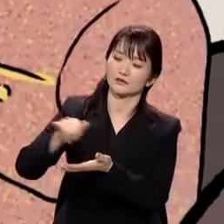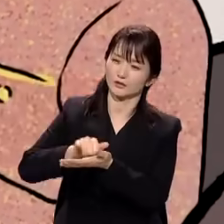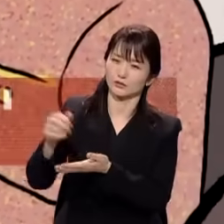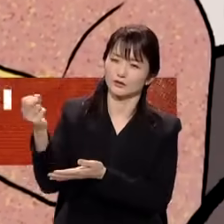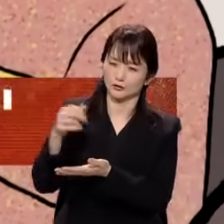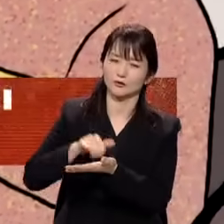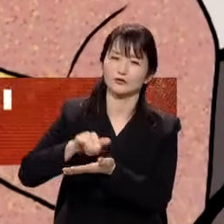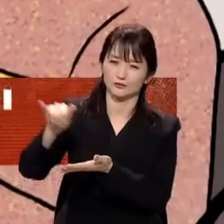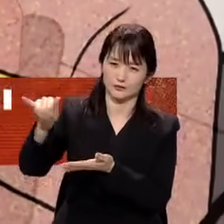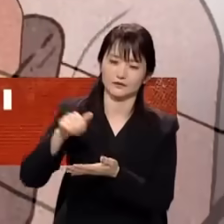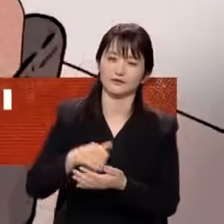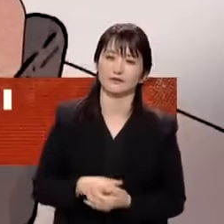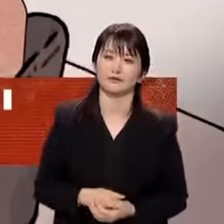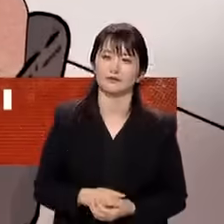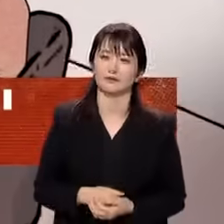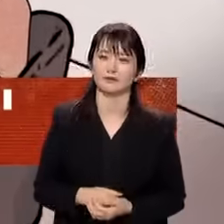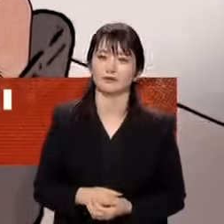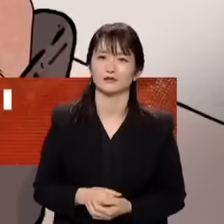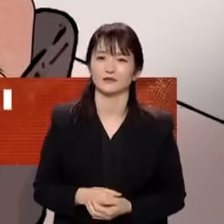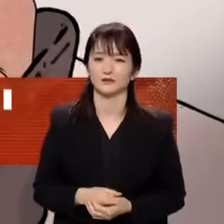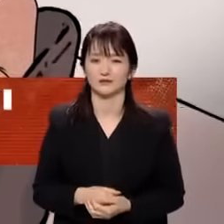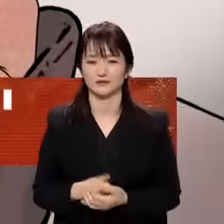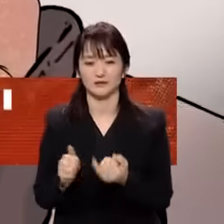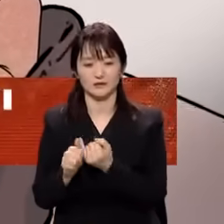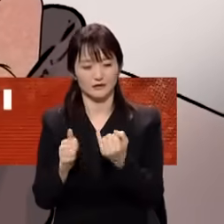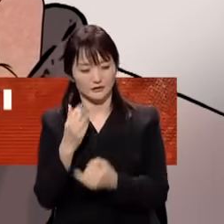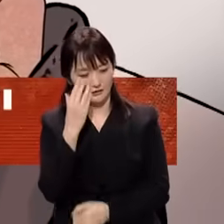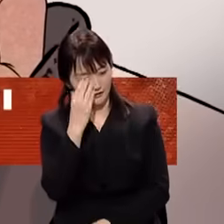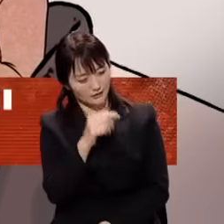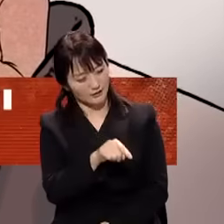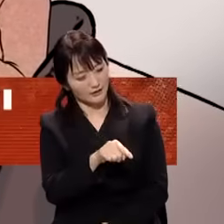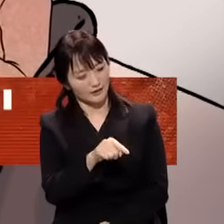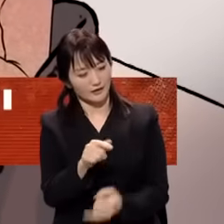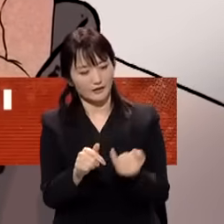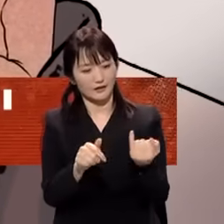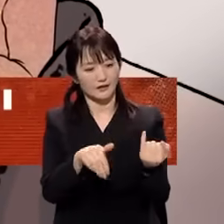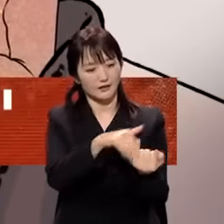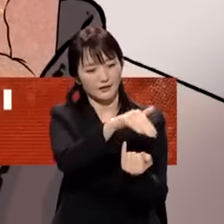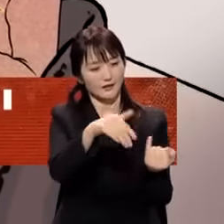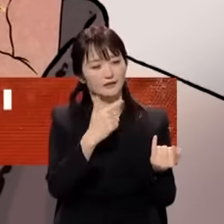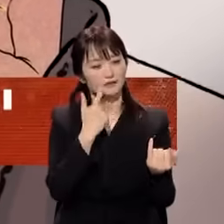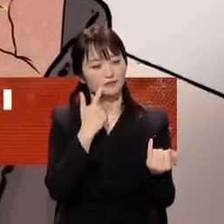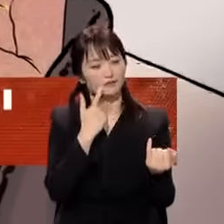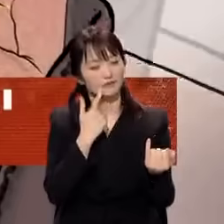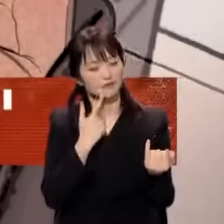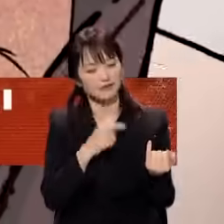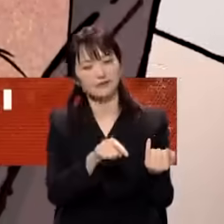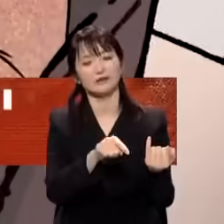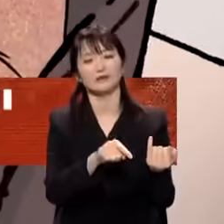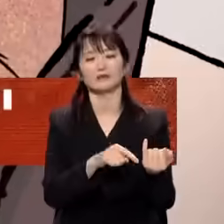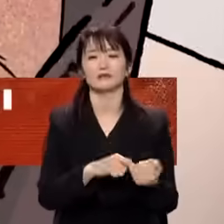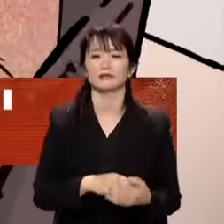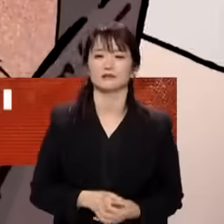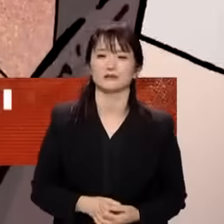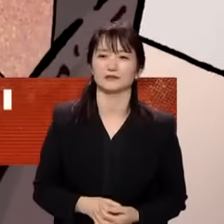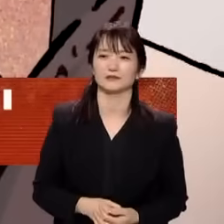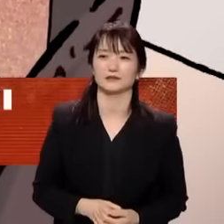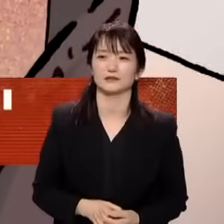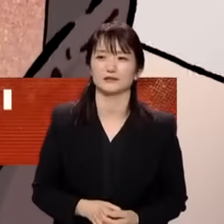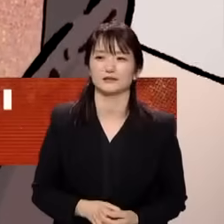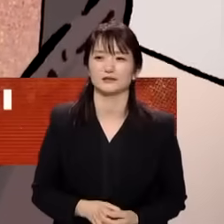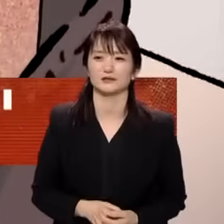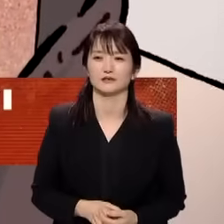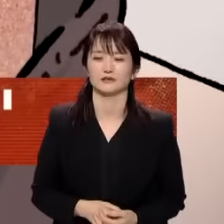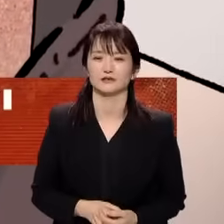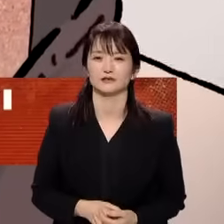이제 그러니까 이제 저걸 본 아내가 아휴 진짜 아가씨 복 터졌네 이렇게 부러워하기 시작한 겁니다. 그러니까 말 그대로 그냥